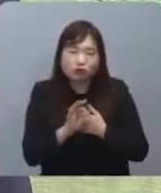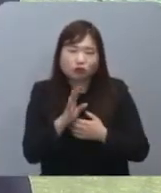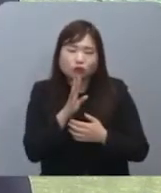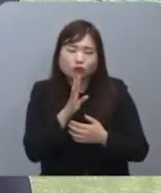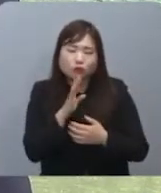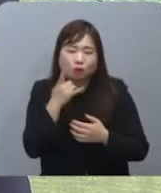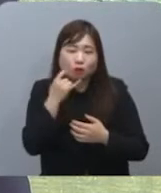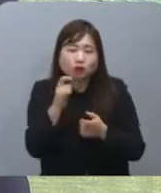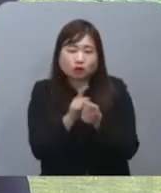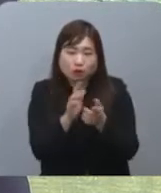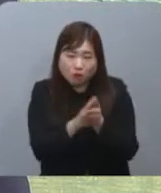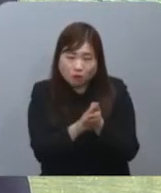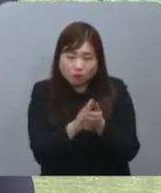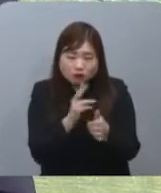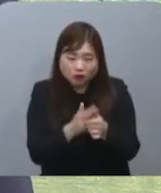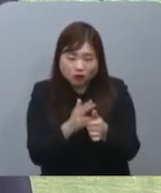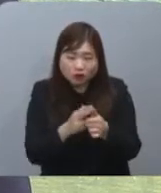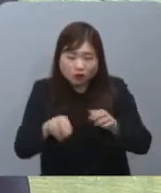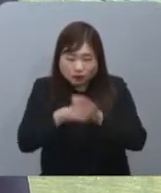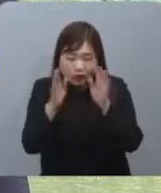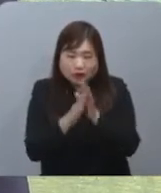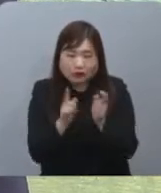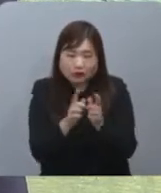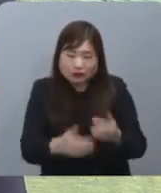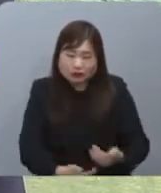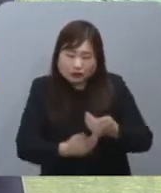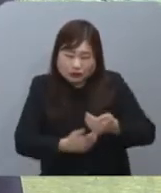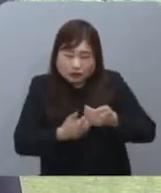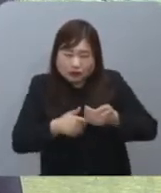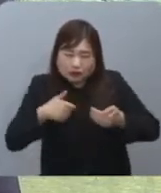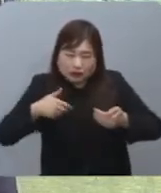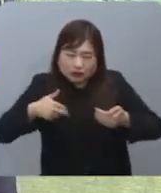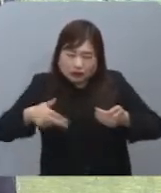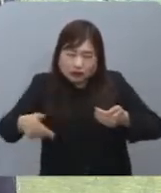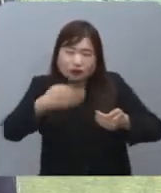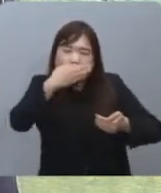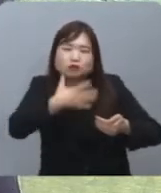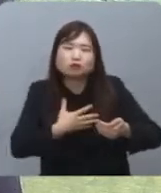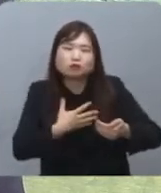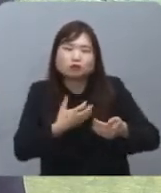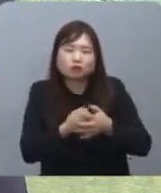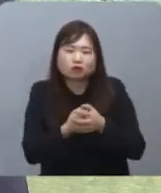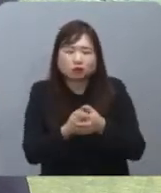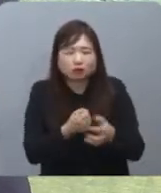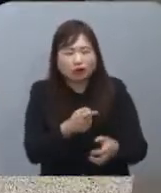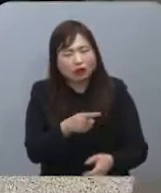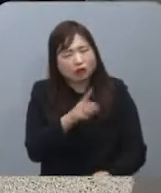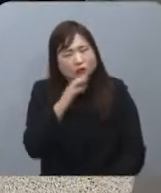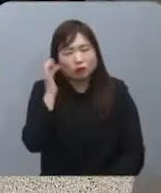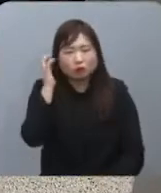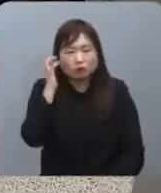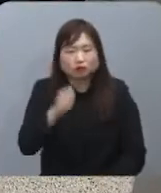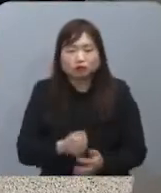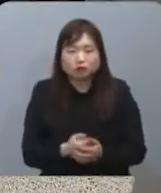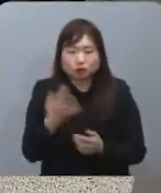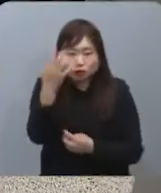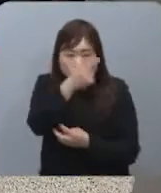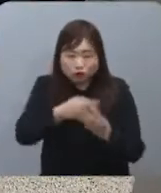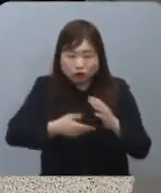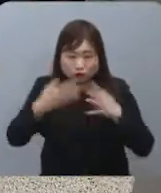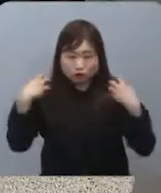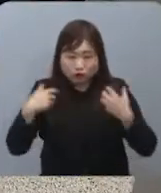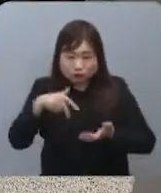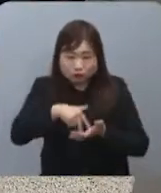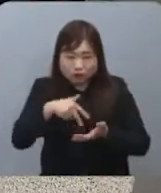어머님들이 나 선생님들이 다 않아서 어 리 스 까지 드리고 4 돼서 그 부분 가장 많이 청주시는 도로가